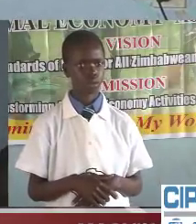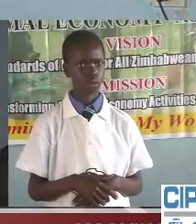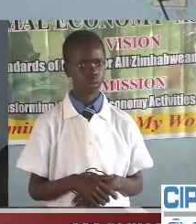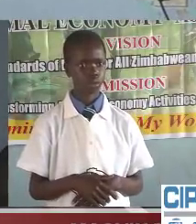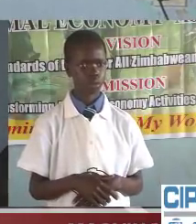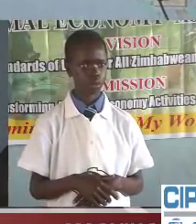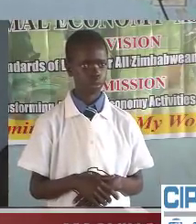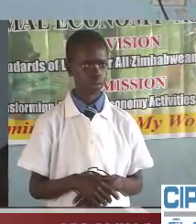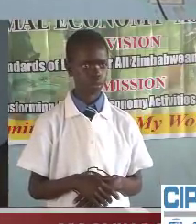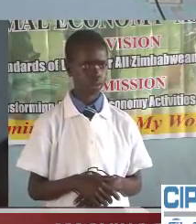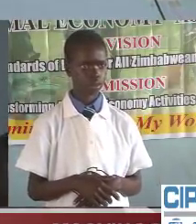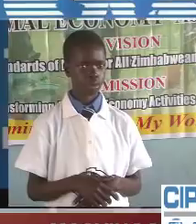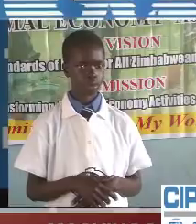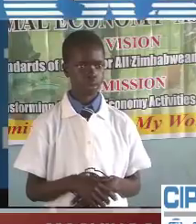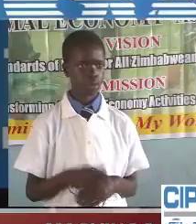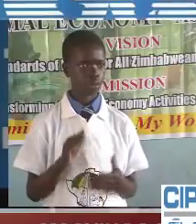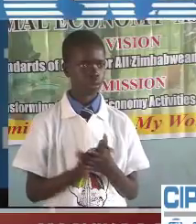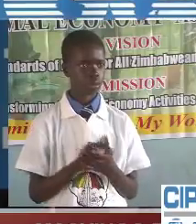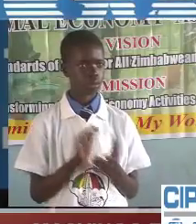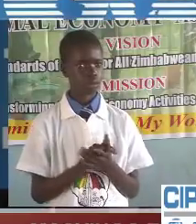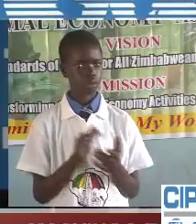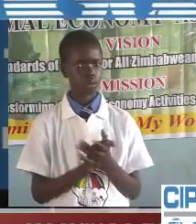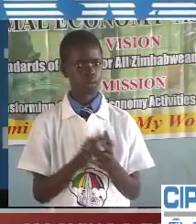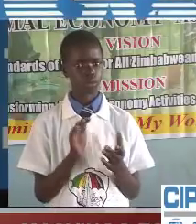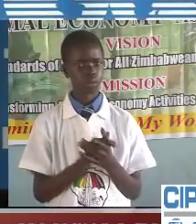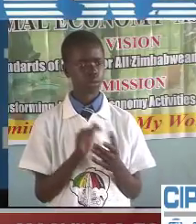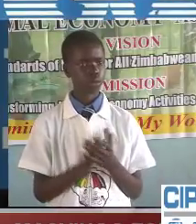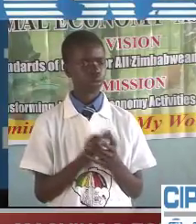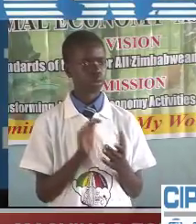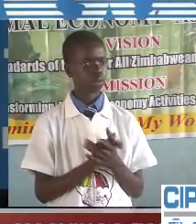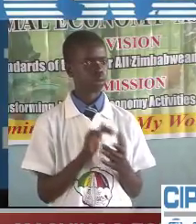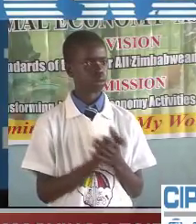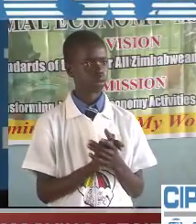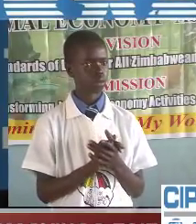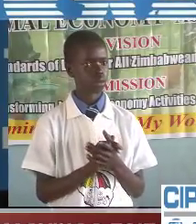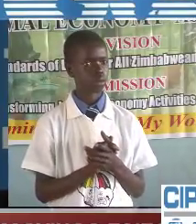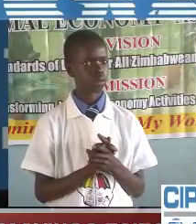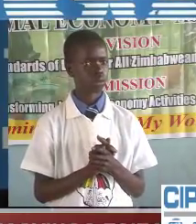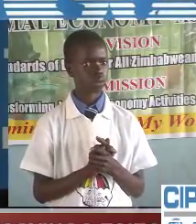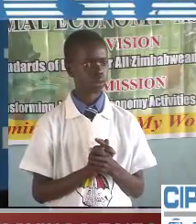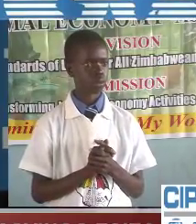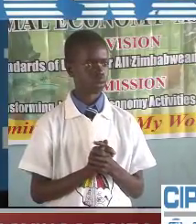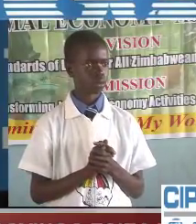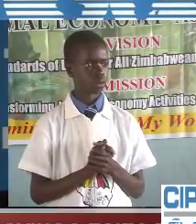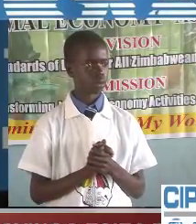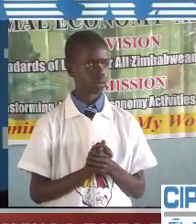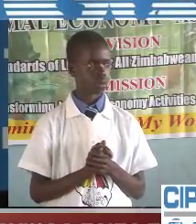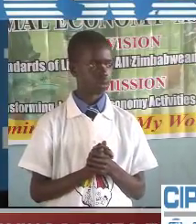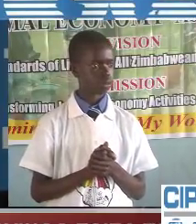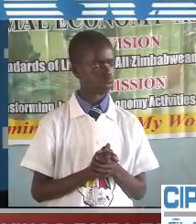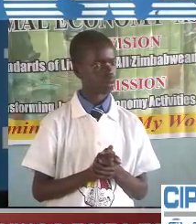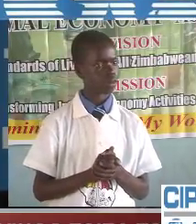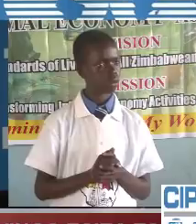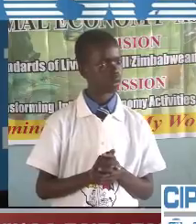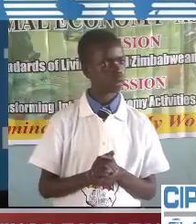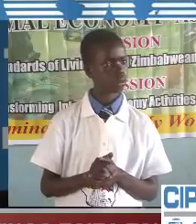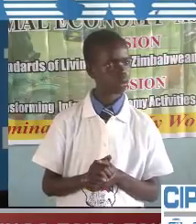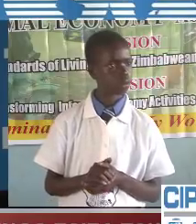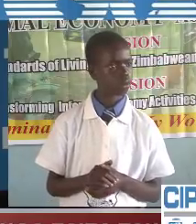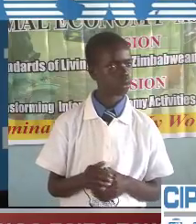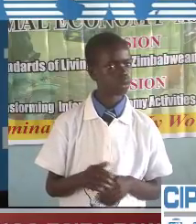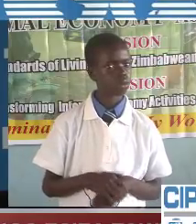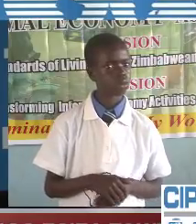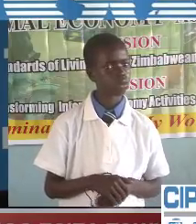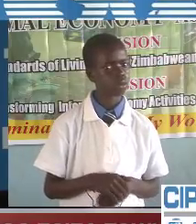know. Awa tinotenda. Ndichidzokera zvakare kumibvunzo, vane mibvunzo ndichikumbira